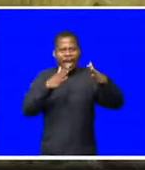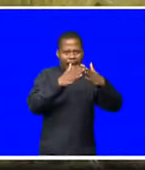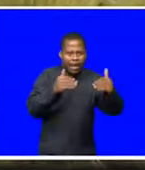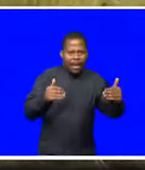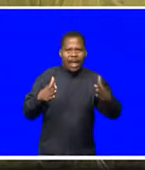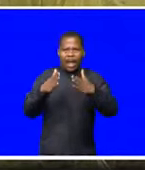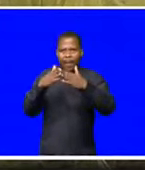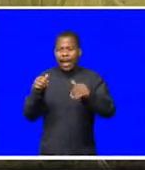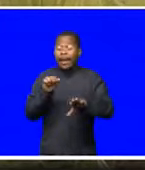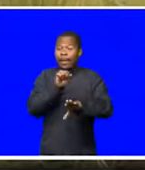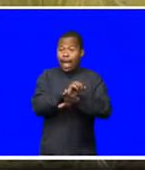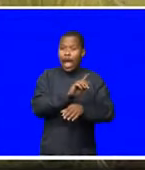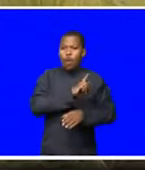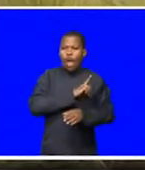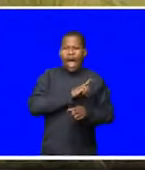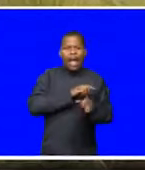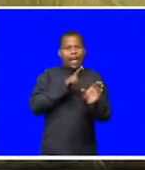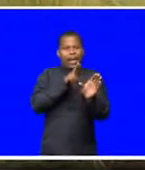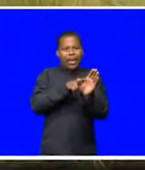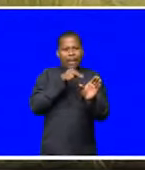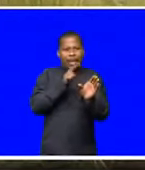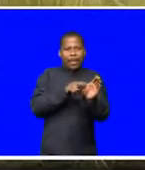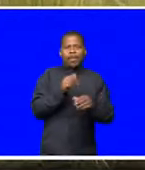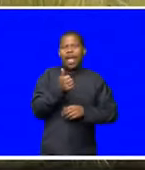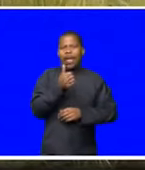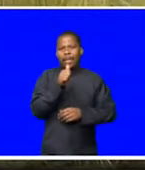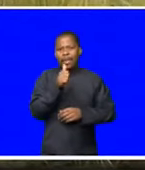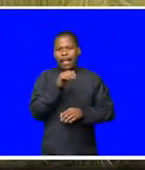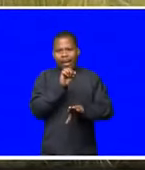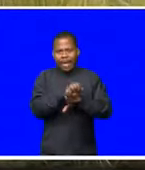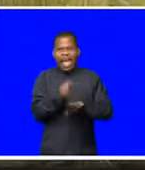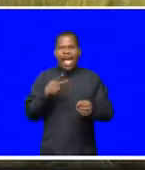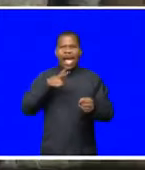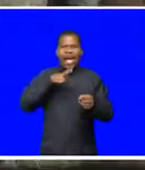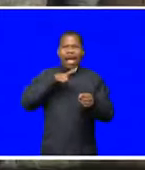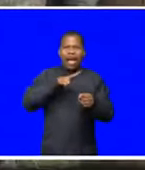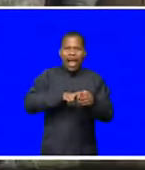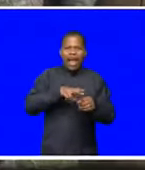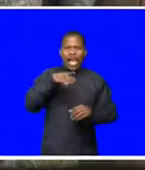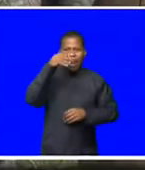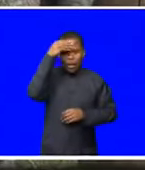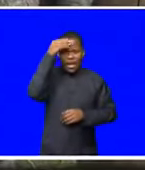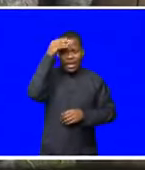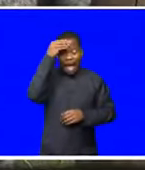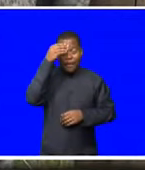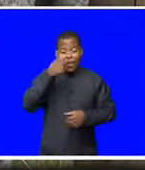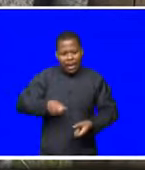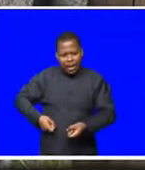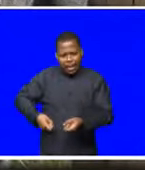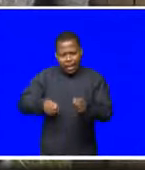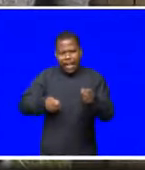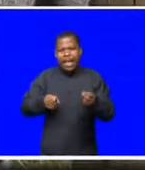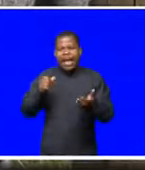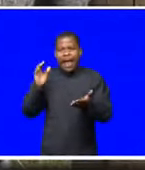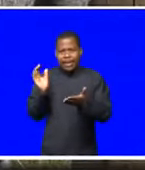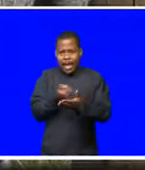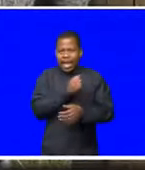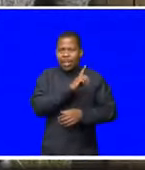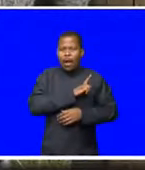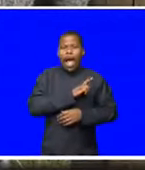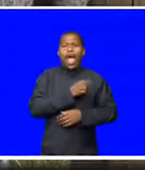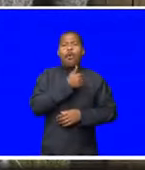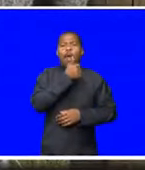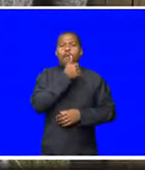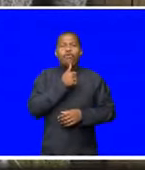besebathe cabu umcombothi. Esibhedle kusolakala kuthiwa umbulala ngazo sathathwa amaphoyisa sakhamuti lesafika ngekushesha